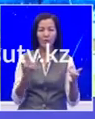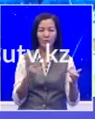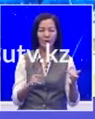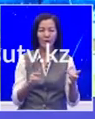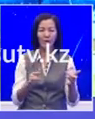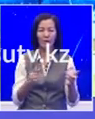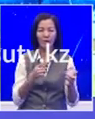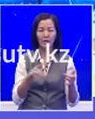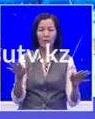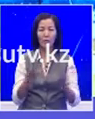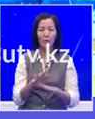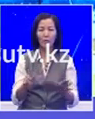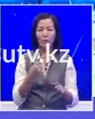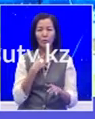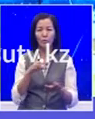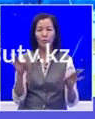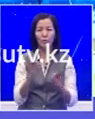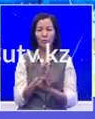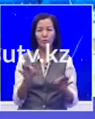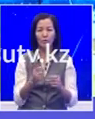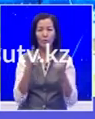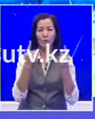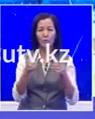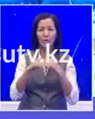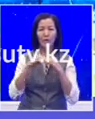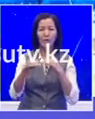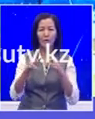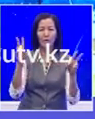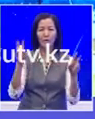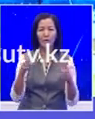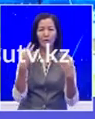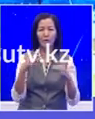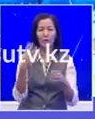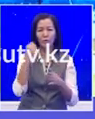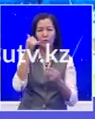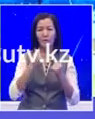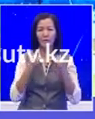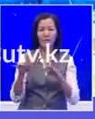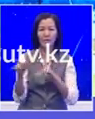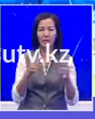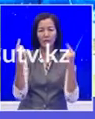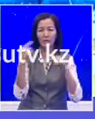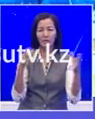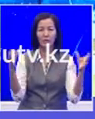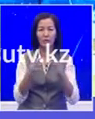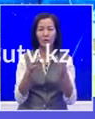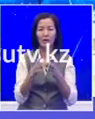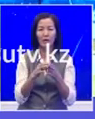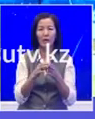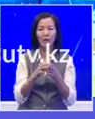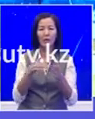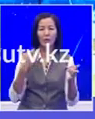күмбірлей шыққан ұлттық үн үйлескен кеш ұлы дала деп аталды. Тәуелсіздіктің 30 жылдығына арналған шарада шығармашылық топқа белгілі